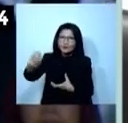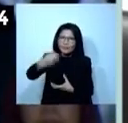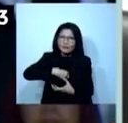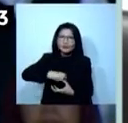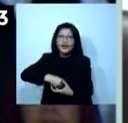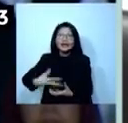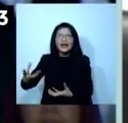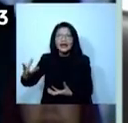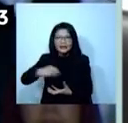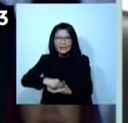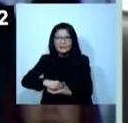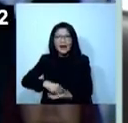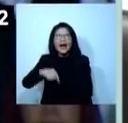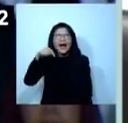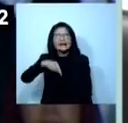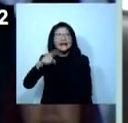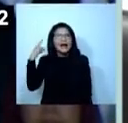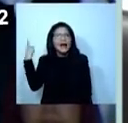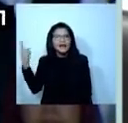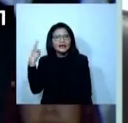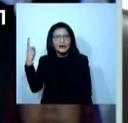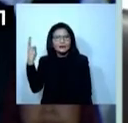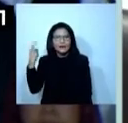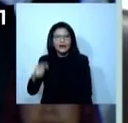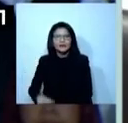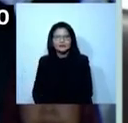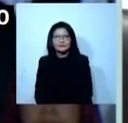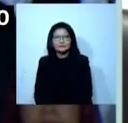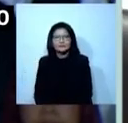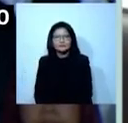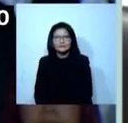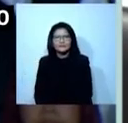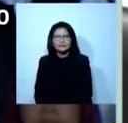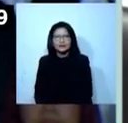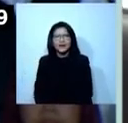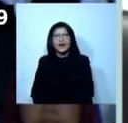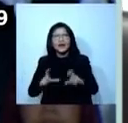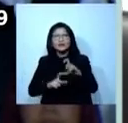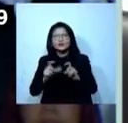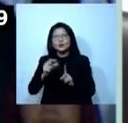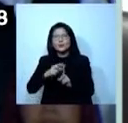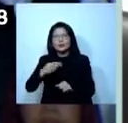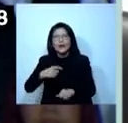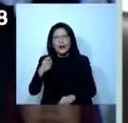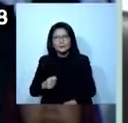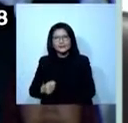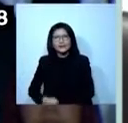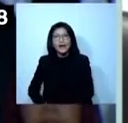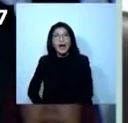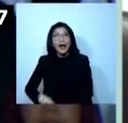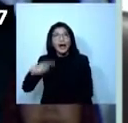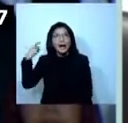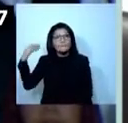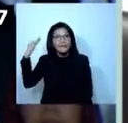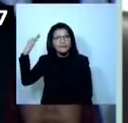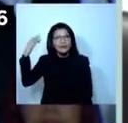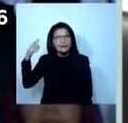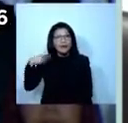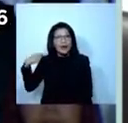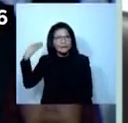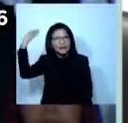dan sebagainya. Sementara di Mas Ganjar begitu ramai mereka berdua, dia tidak berusaha untuk kemudian ikut menyerang kan gitu. Saya kira itu baik, kenapa? Karena